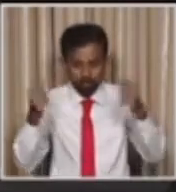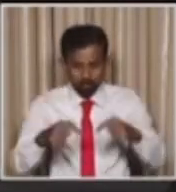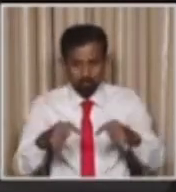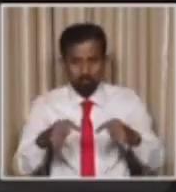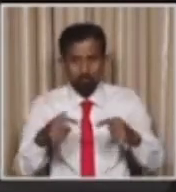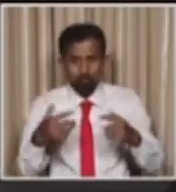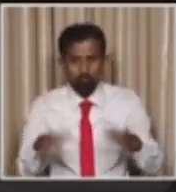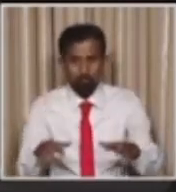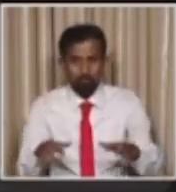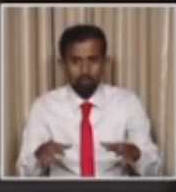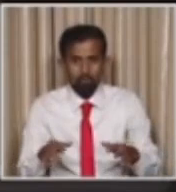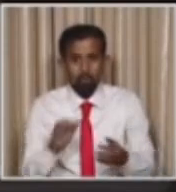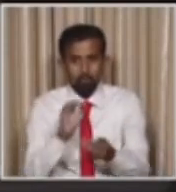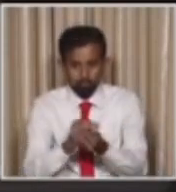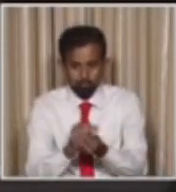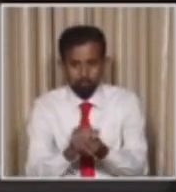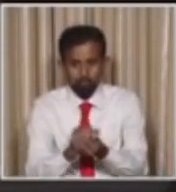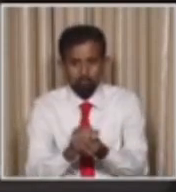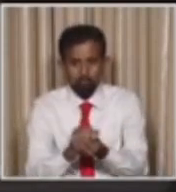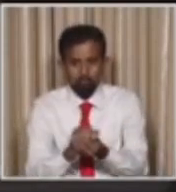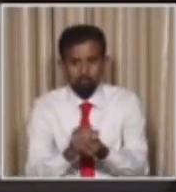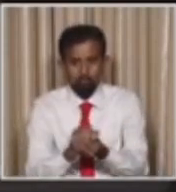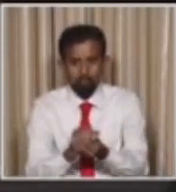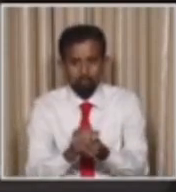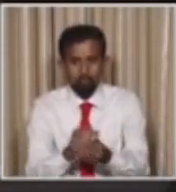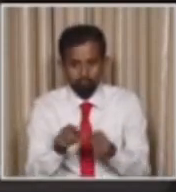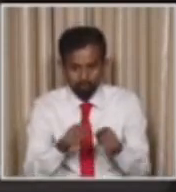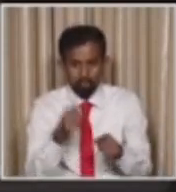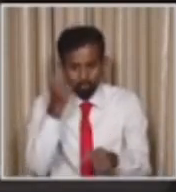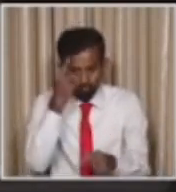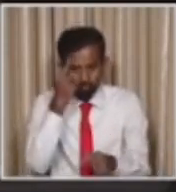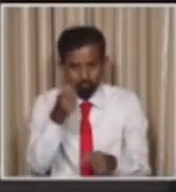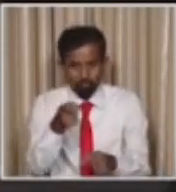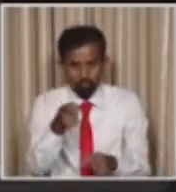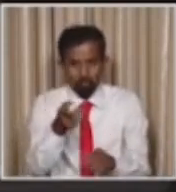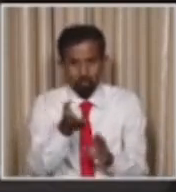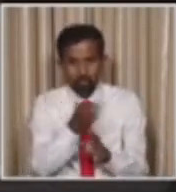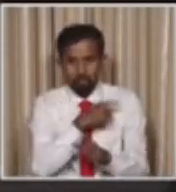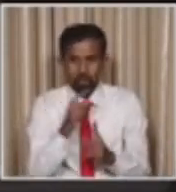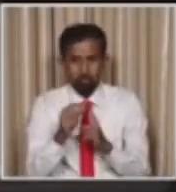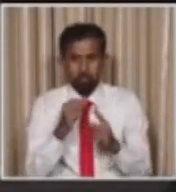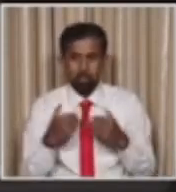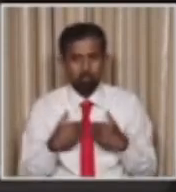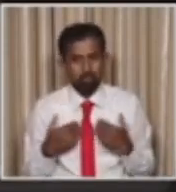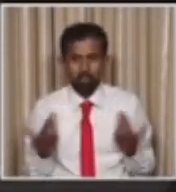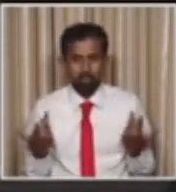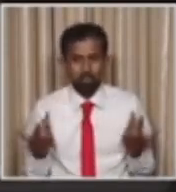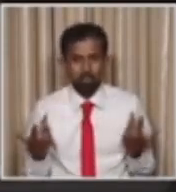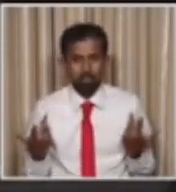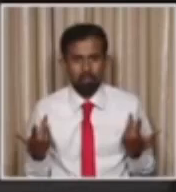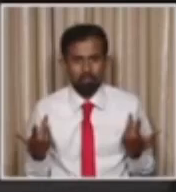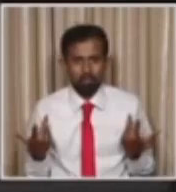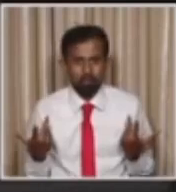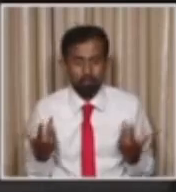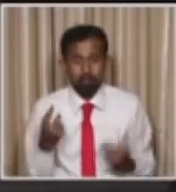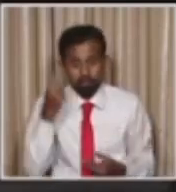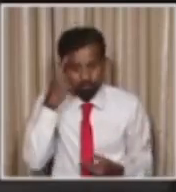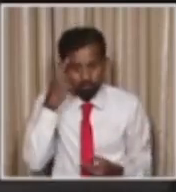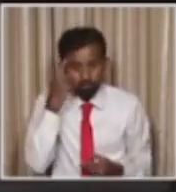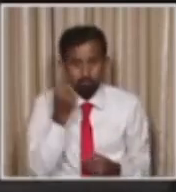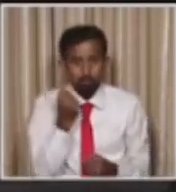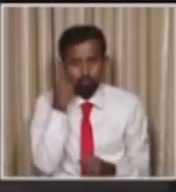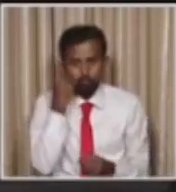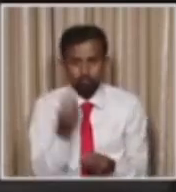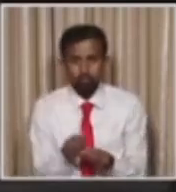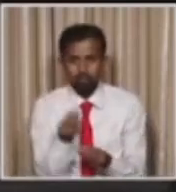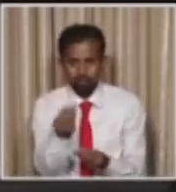වෙනවා මේකෙන් ආරක්ෂා වෙන්න. එහෙම දැනදැන අපි ඒ කාලේ පාර්ලිමේන්තුව හිටියේ නැහැ ගරු මන්ත්‍රීතුමනි. එහෙම දැනදැන මේ යෝජනාව